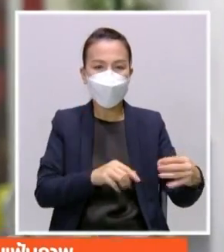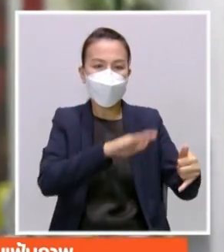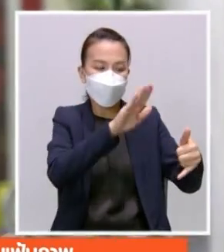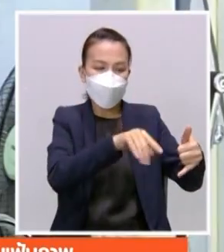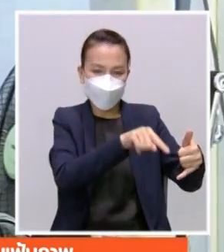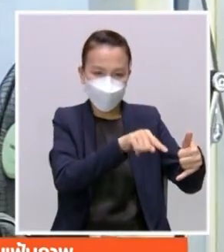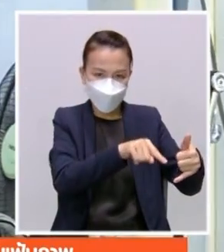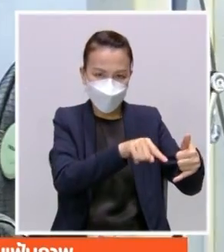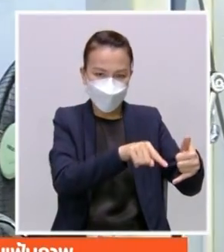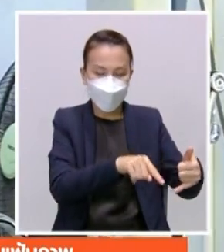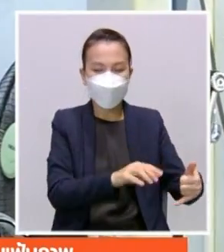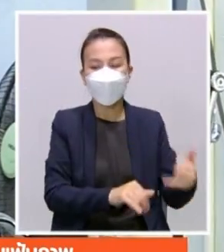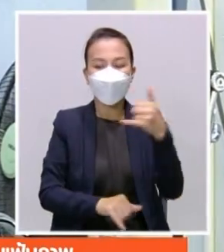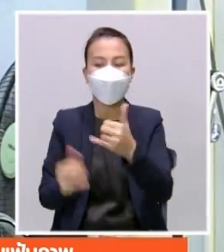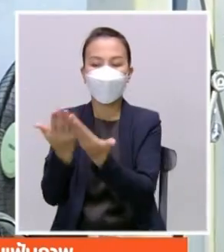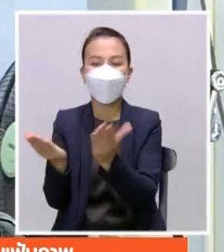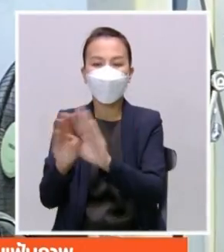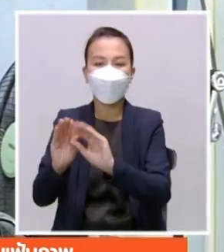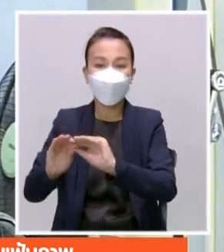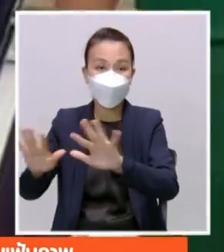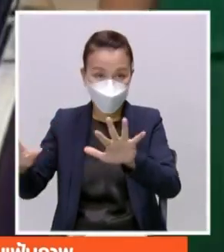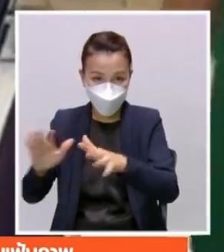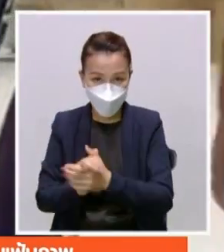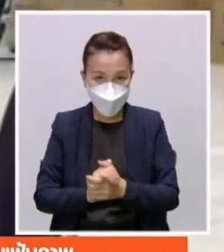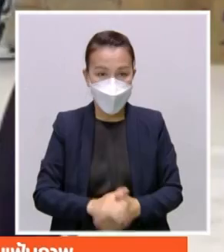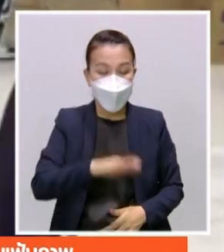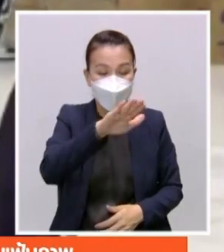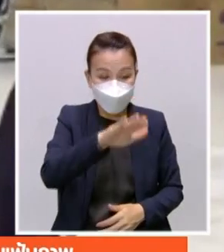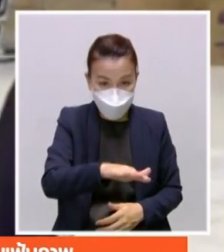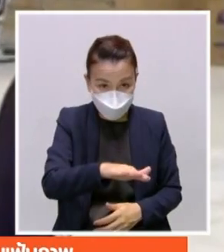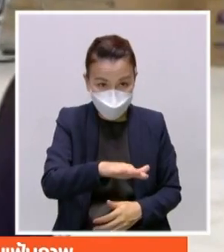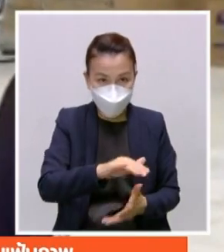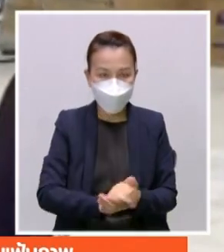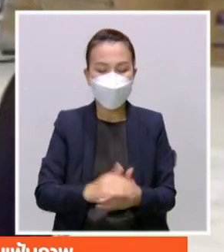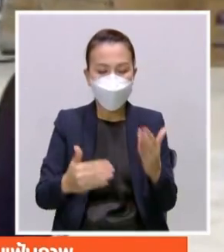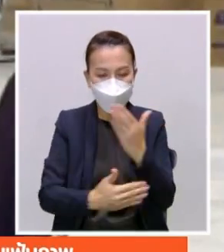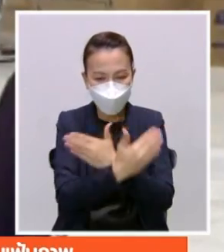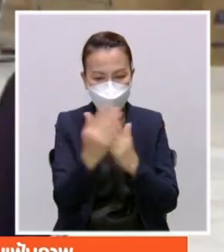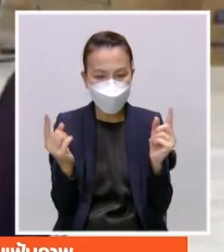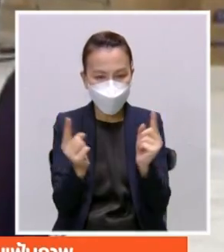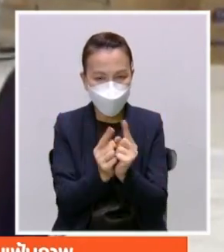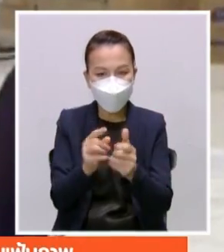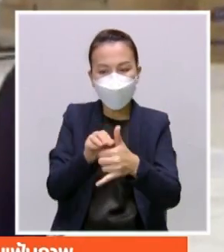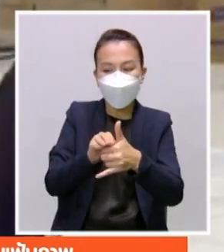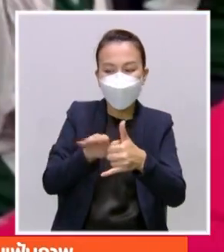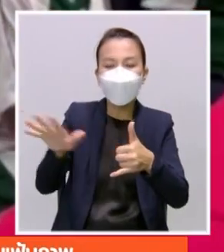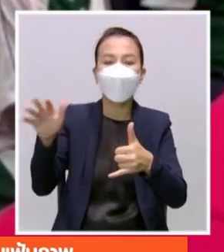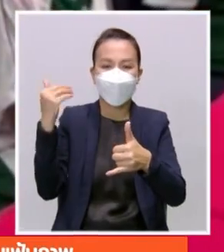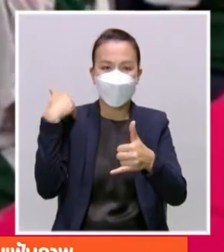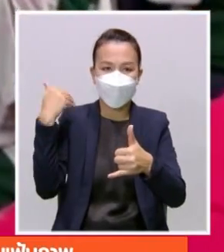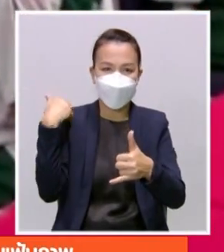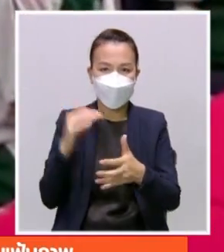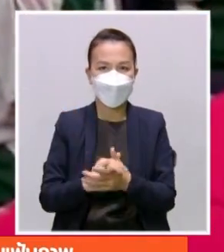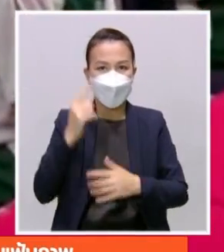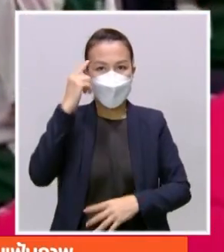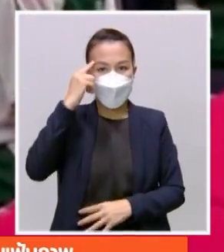ผู้กระจายโรคไปสู่คนในบ้านเด็กเล็กกระจายไปสู่ผู้ดูแลด้วยการสัมผัสใกล้ชิดโด